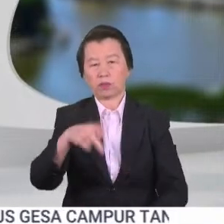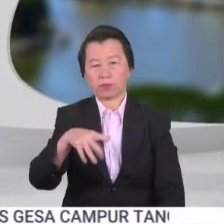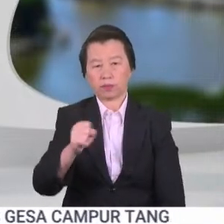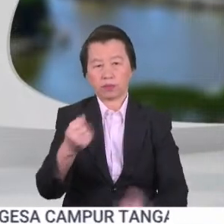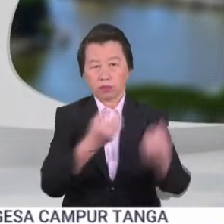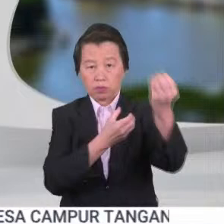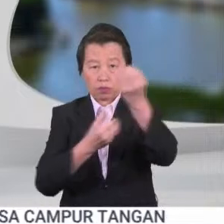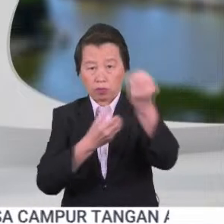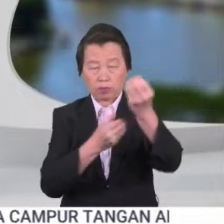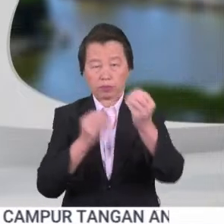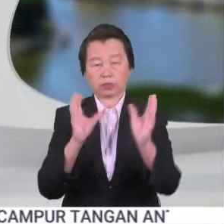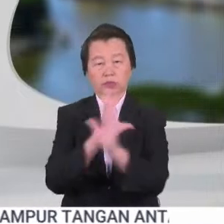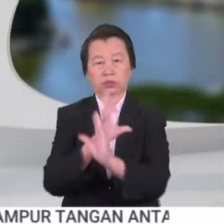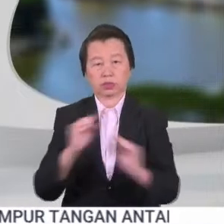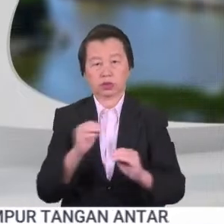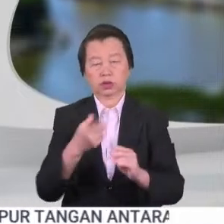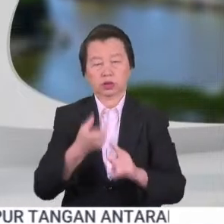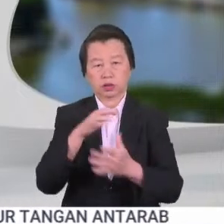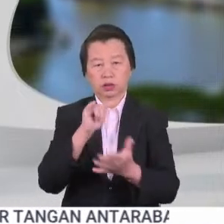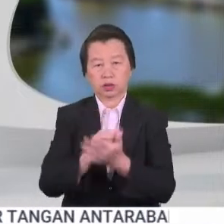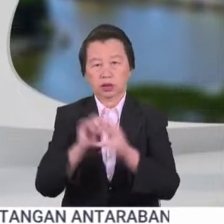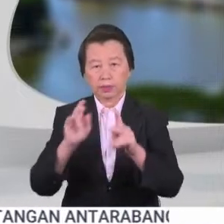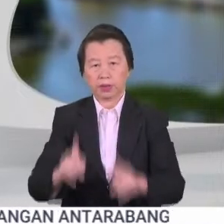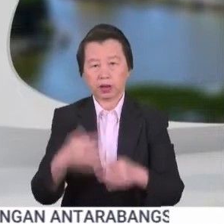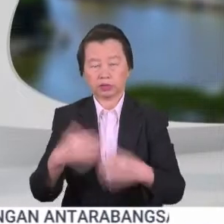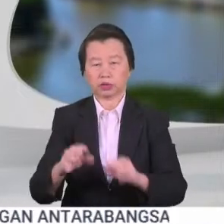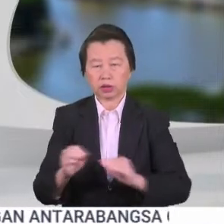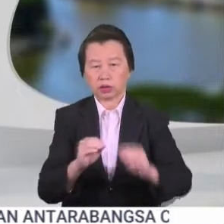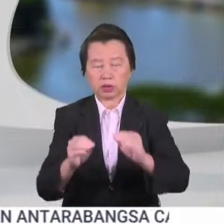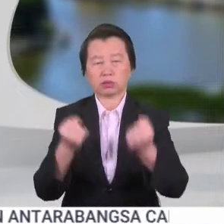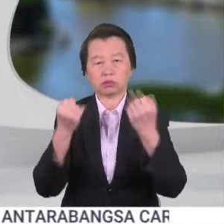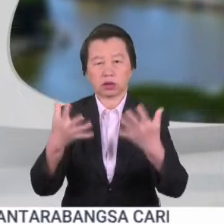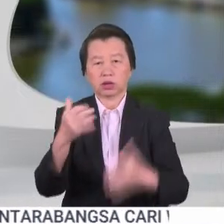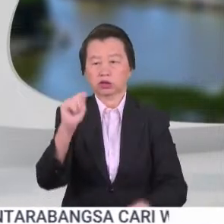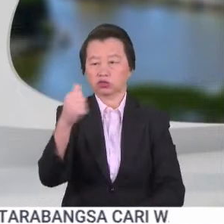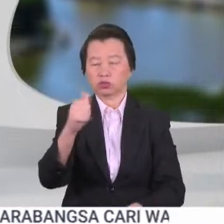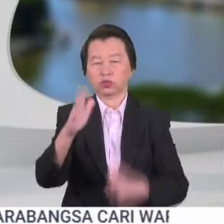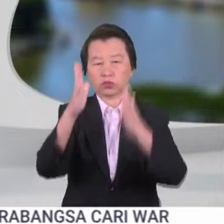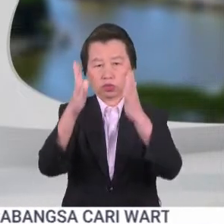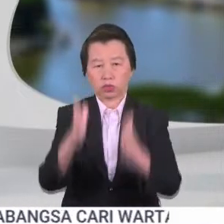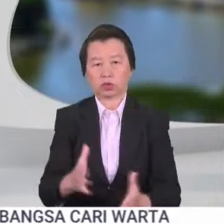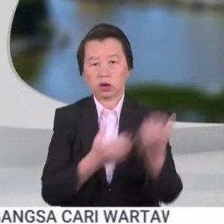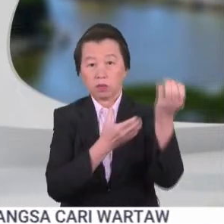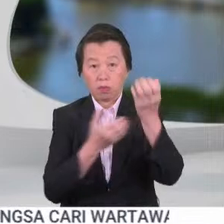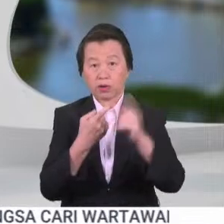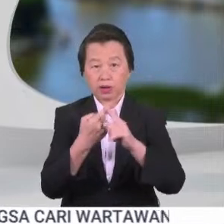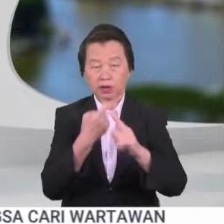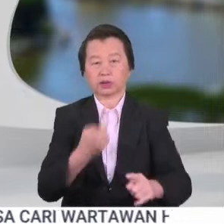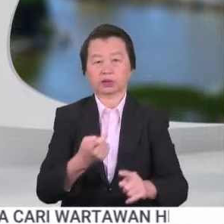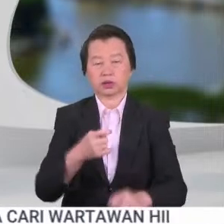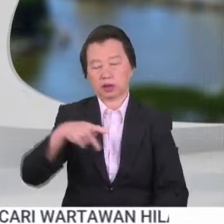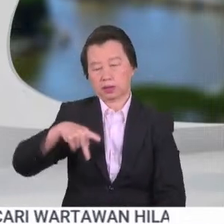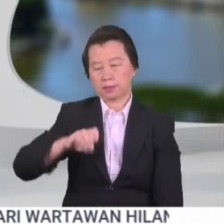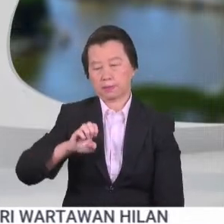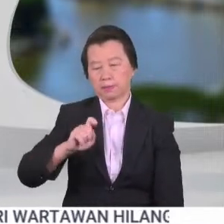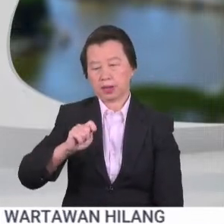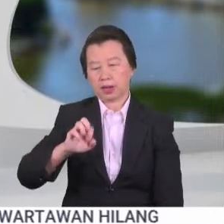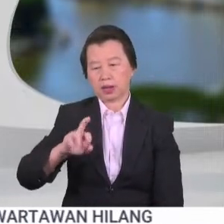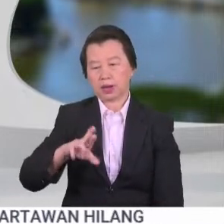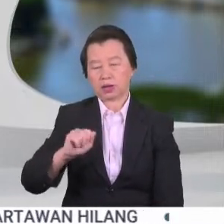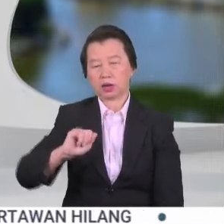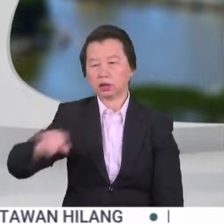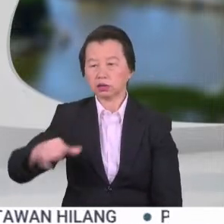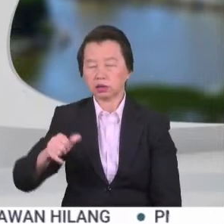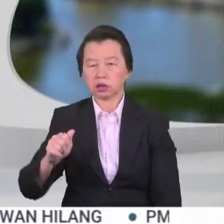Bomba dan penyelamat Sarawak susulan itu pihaknya telah menggerakkan seramai 10 anggotanya dari Balai Bomba petrajaya selepas